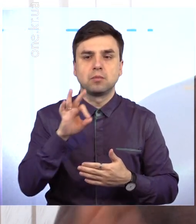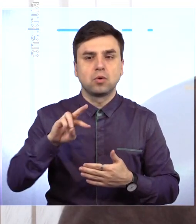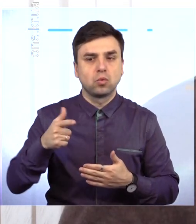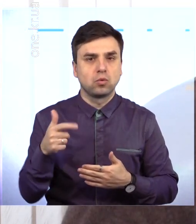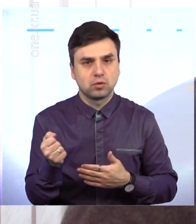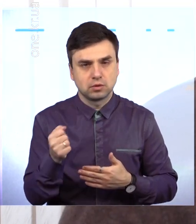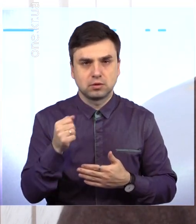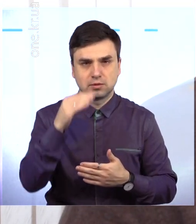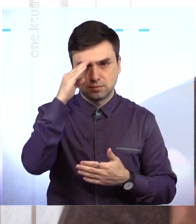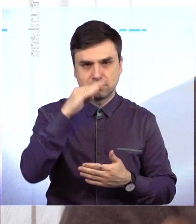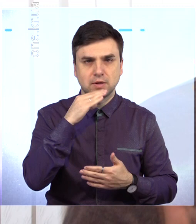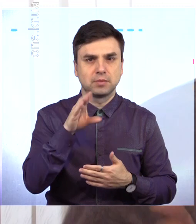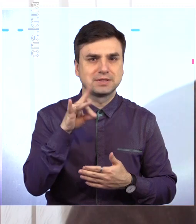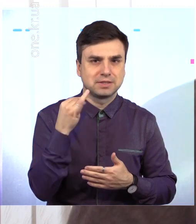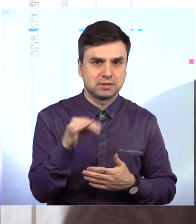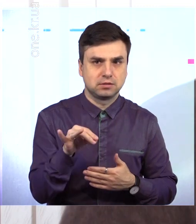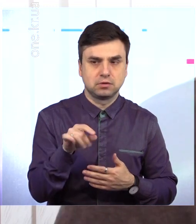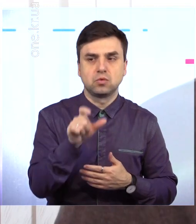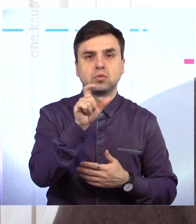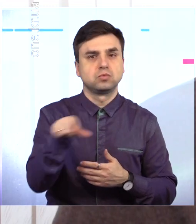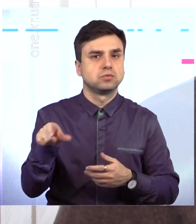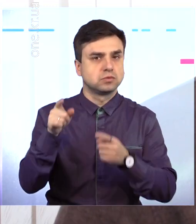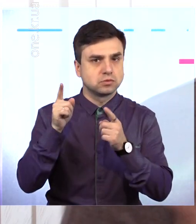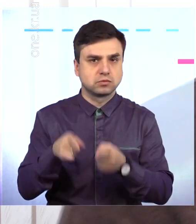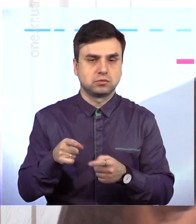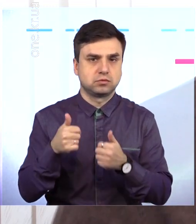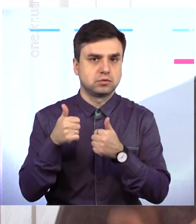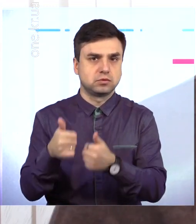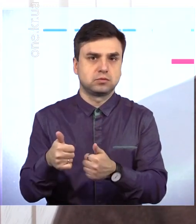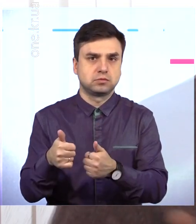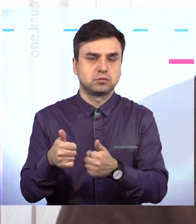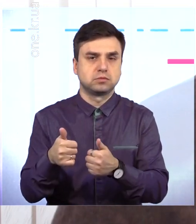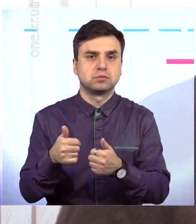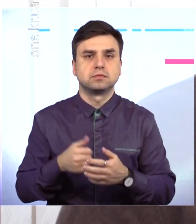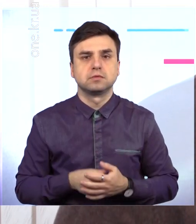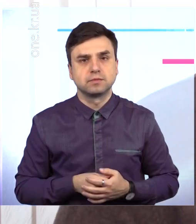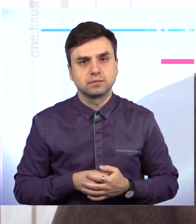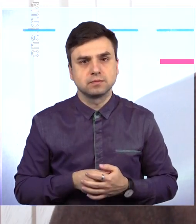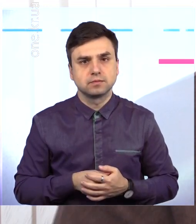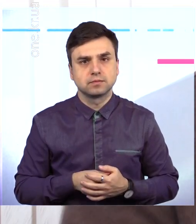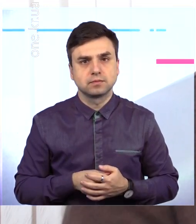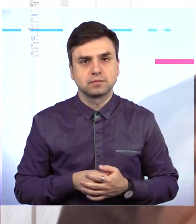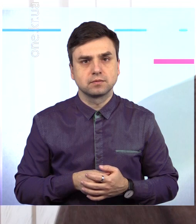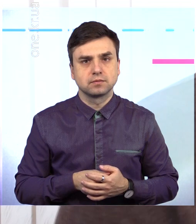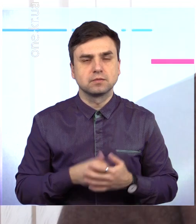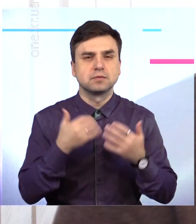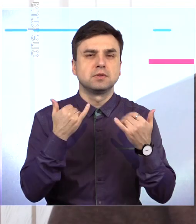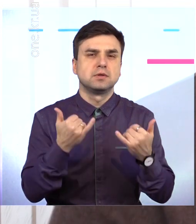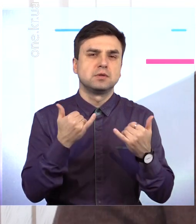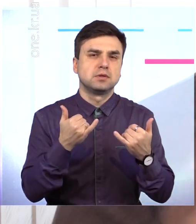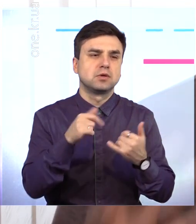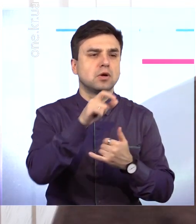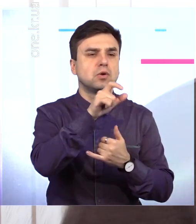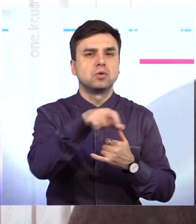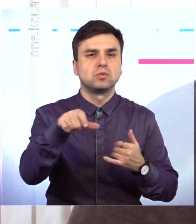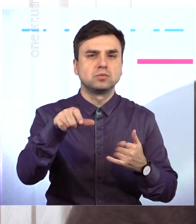Сергею Васильевичу. Вот это люди с большой буквы. Знаете, у нас сейчас очень сильно меняются какие-то стереотипы,